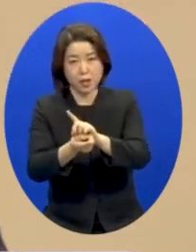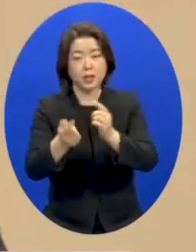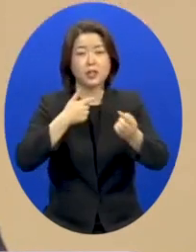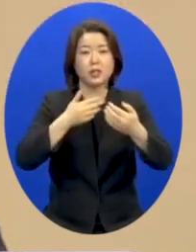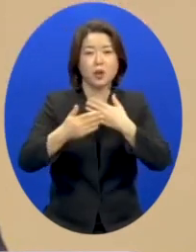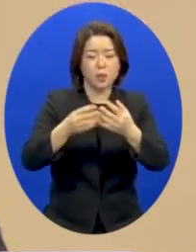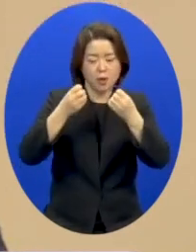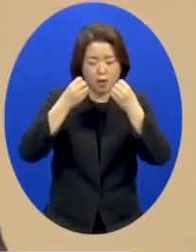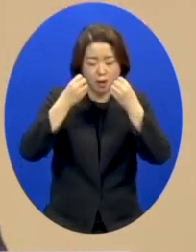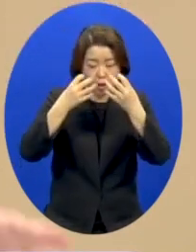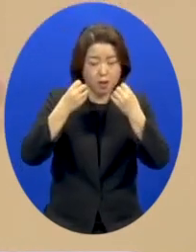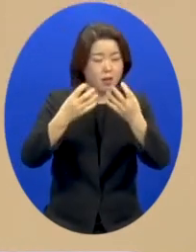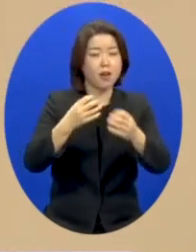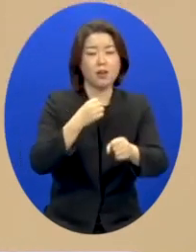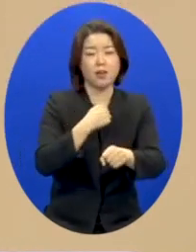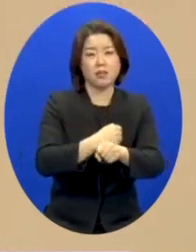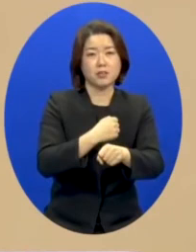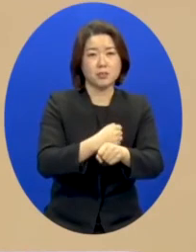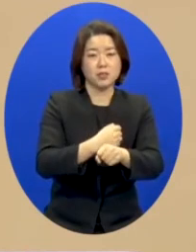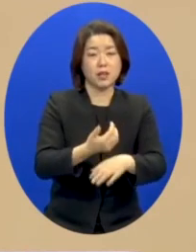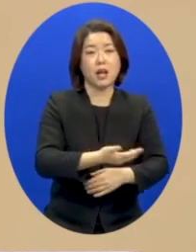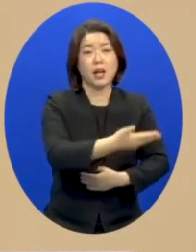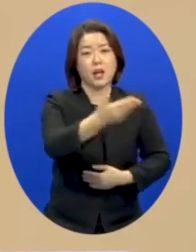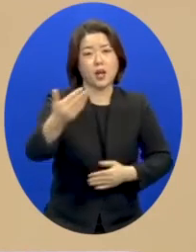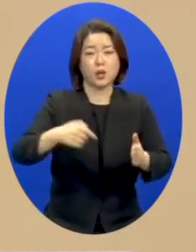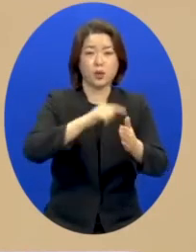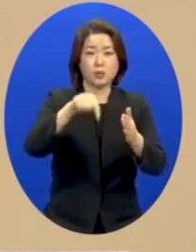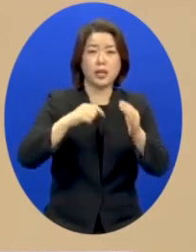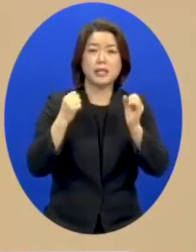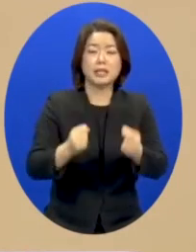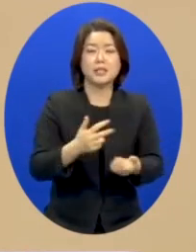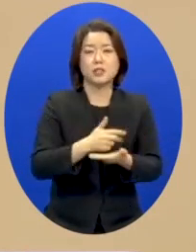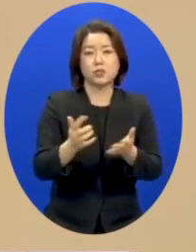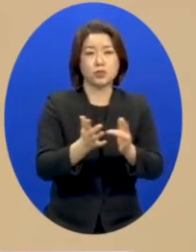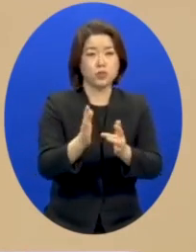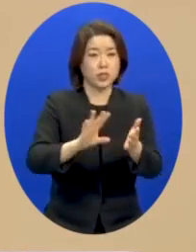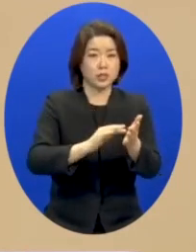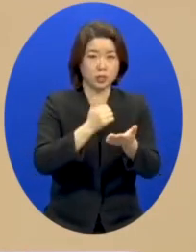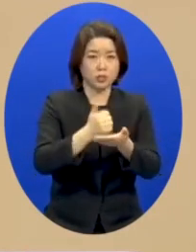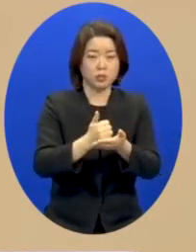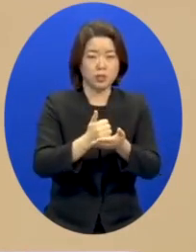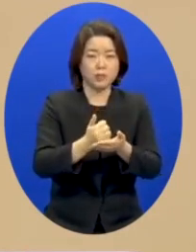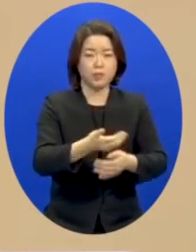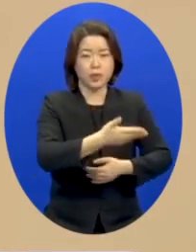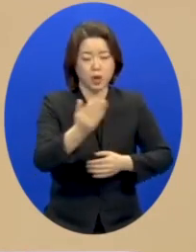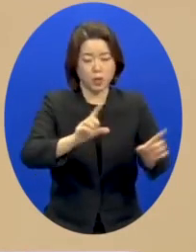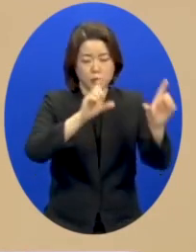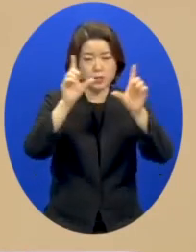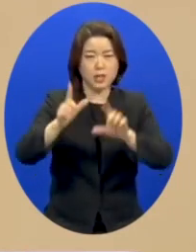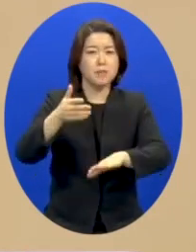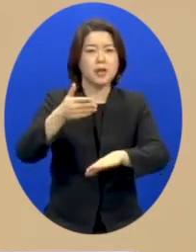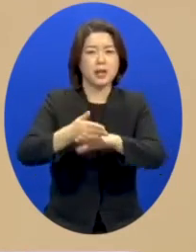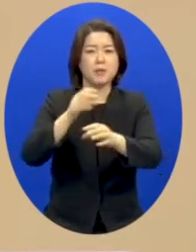생생하게 했습니다. 여러분 안에 계신 주 예수님이 여러분의 삶의 감사의 답입니다.